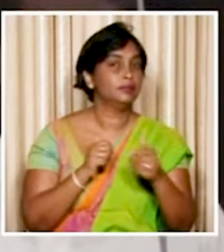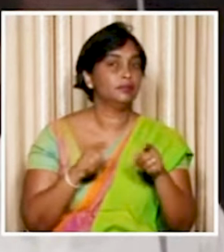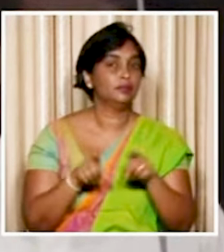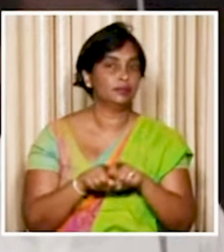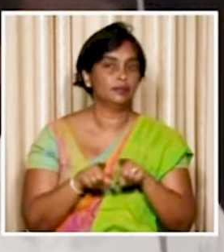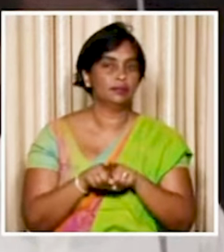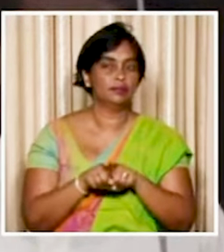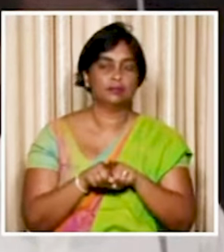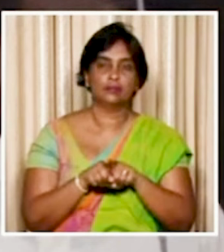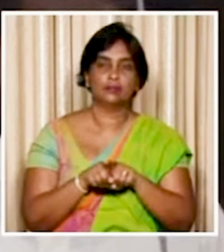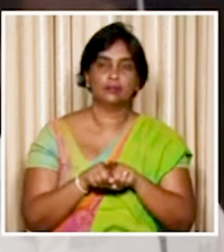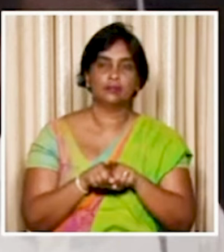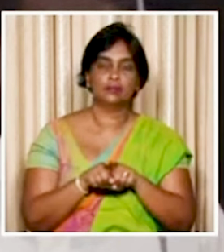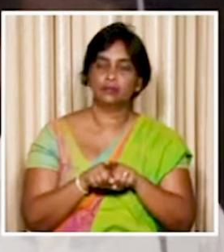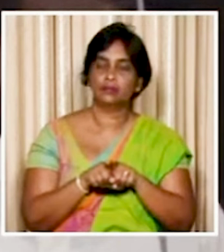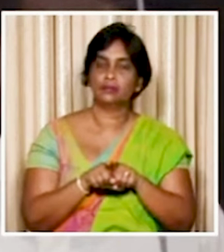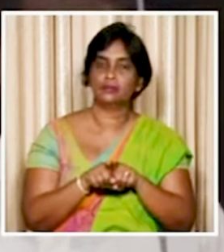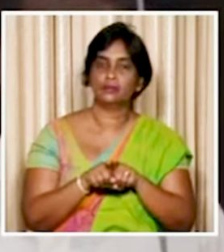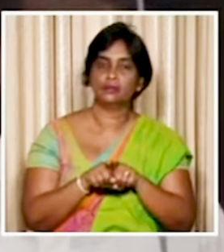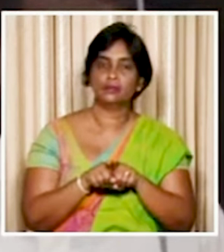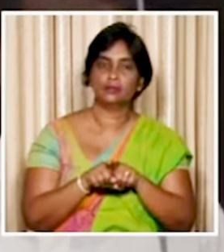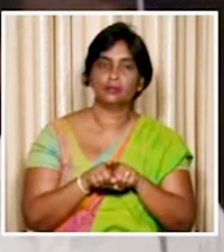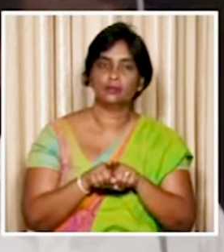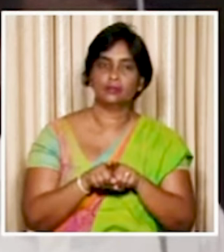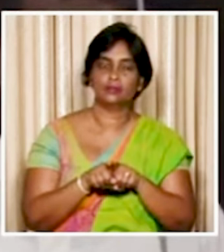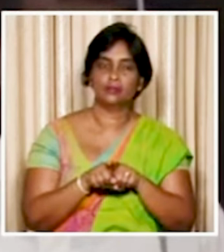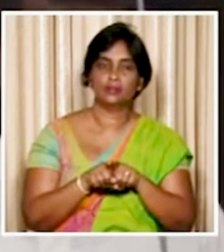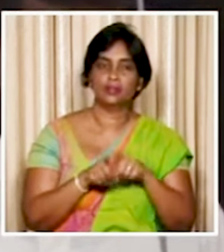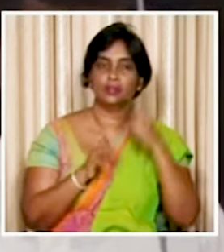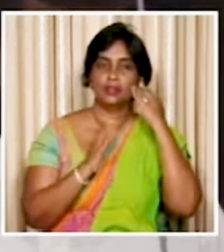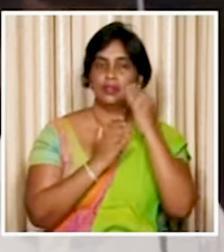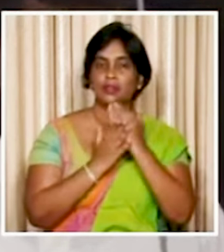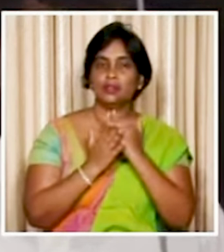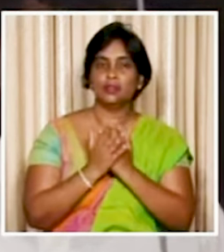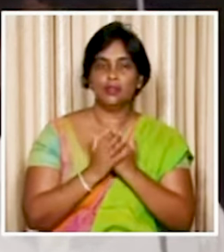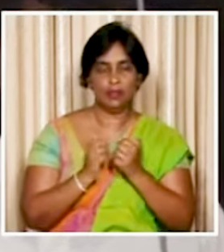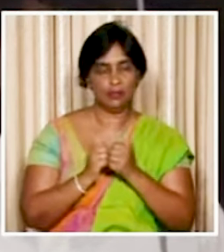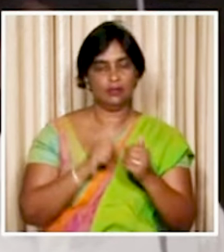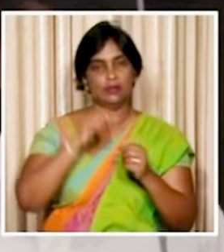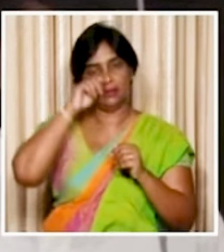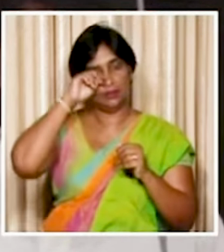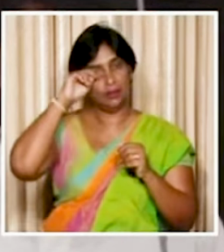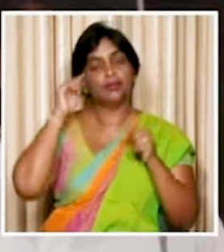ஏன் நாங்கள் தொடர்ச்சியாக கேட்பது வடக்கு கிழக்கில் தமிழர்கள்